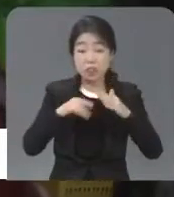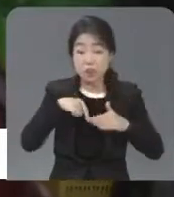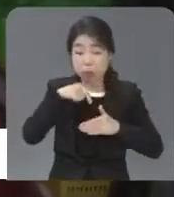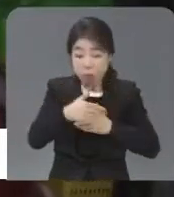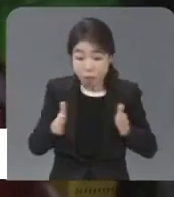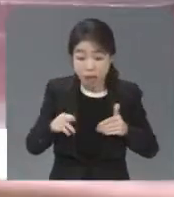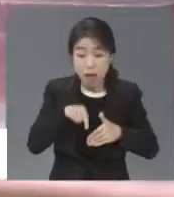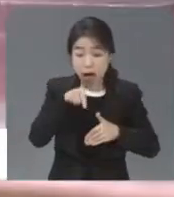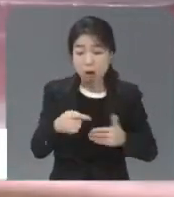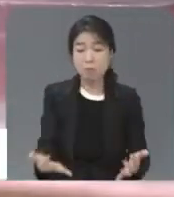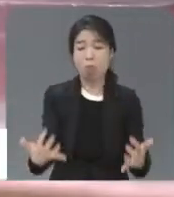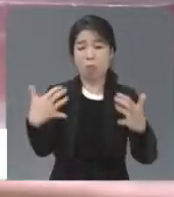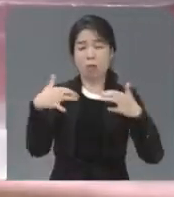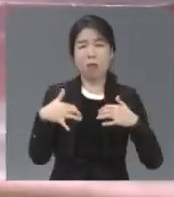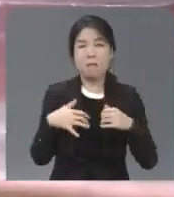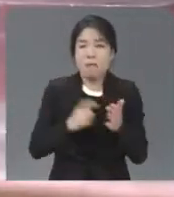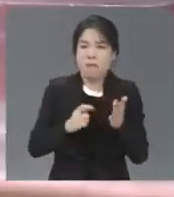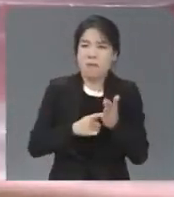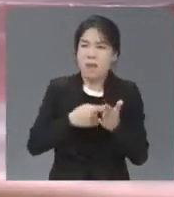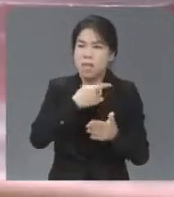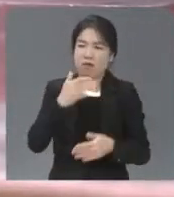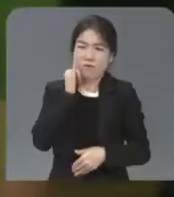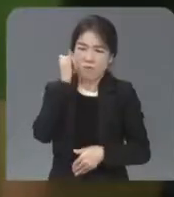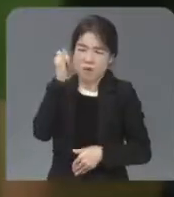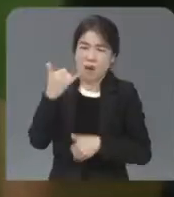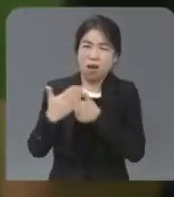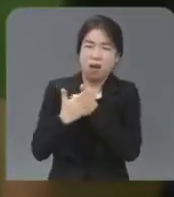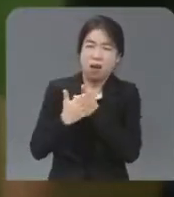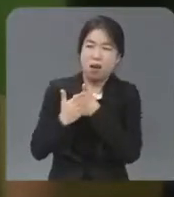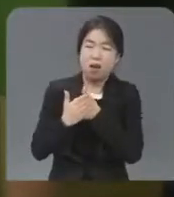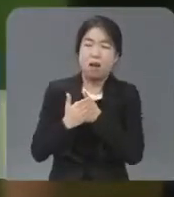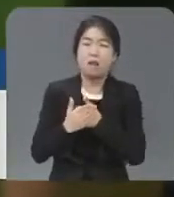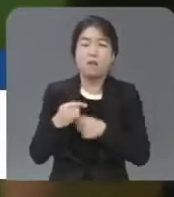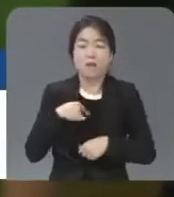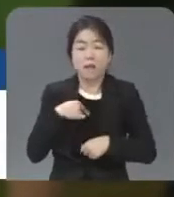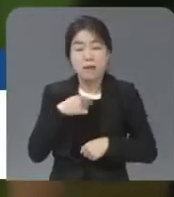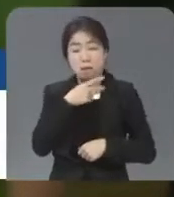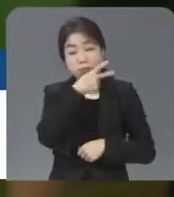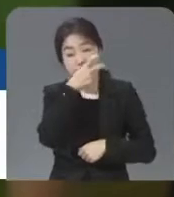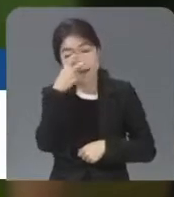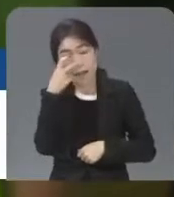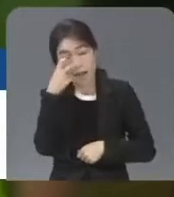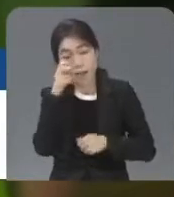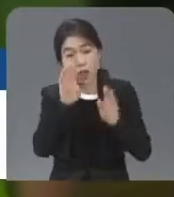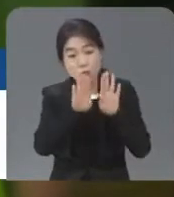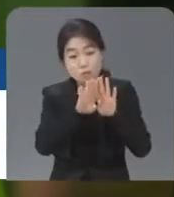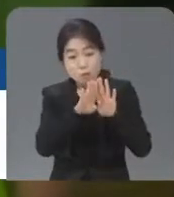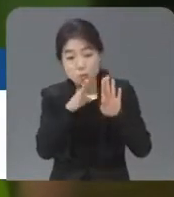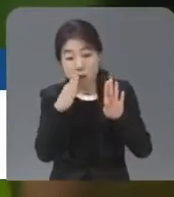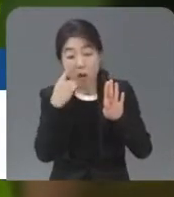놀란 집주인은 다급하게 119에 도움을 요청했습니다. 제가 잠을 자려고 문을 한번 열어본 순간에